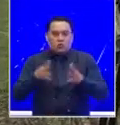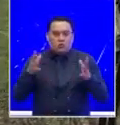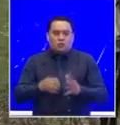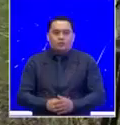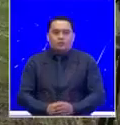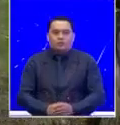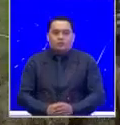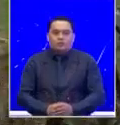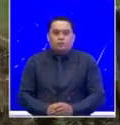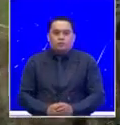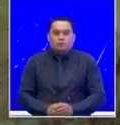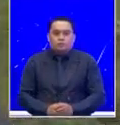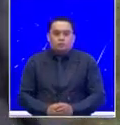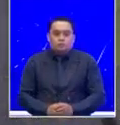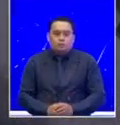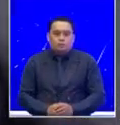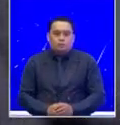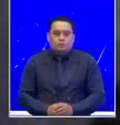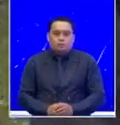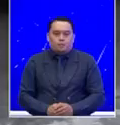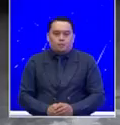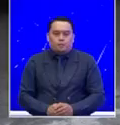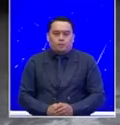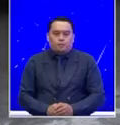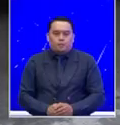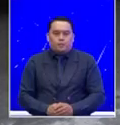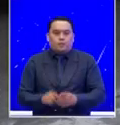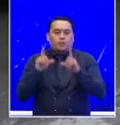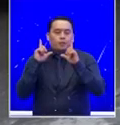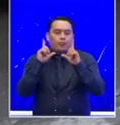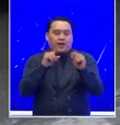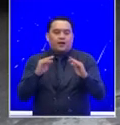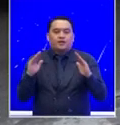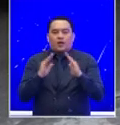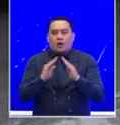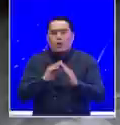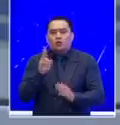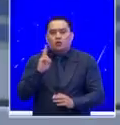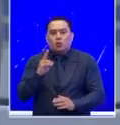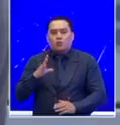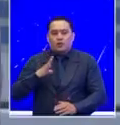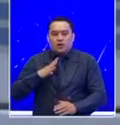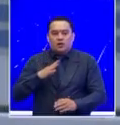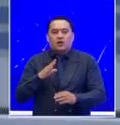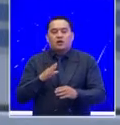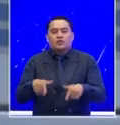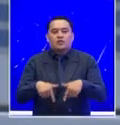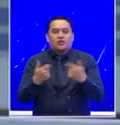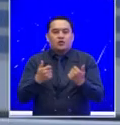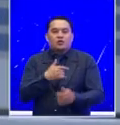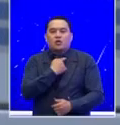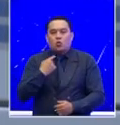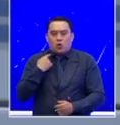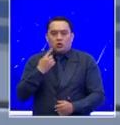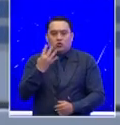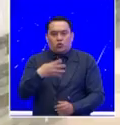на здоровье. Здоровья. Не болейте, главное. Отправились сегодня по домам и те пассажиры, которые были размещены в Талдыкургане.